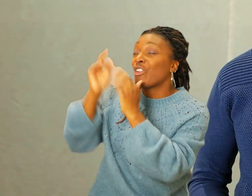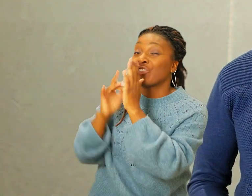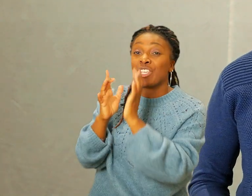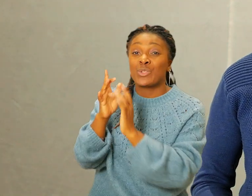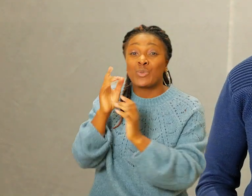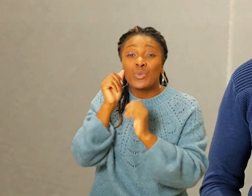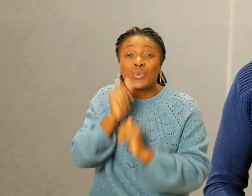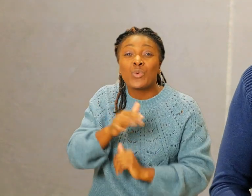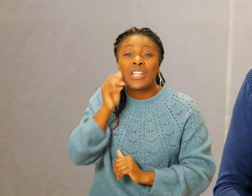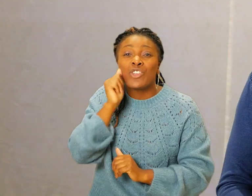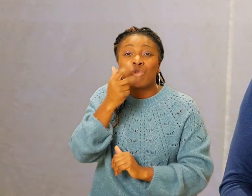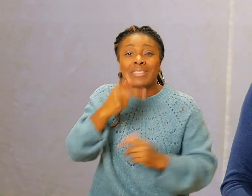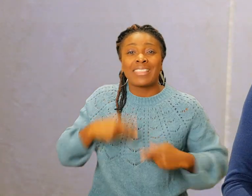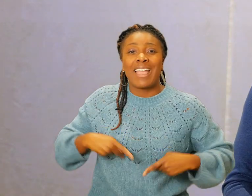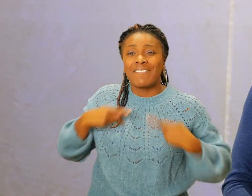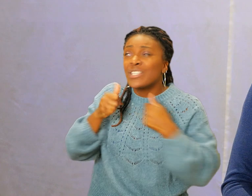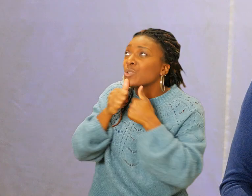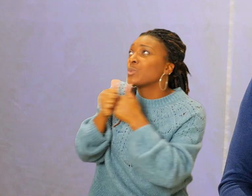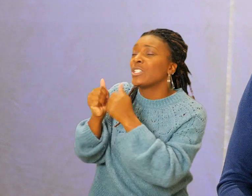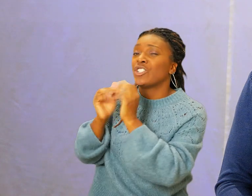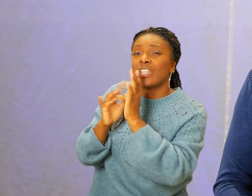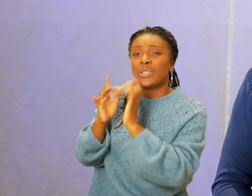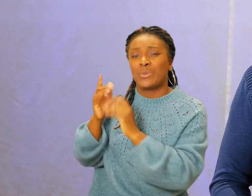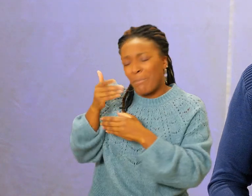ta vie sur Jésus-Christ et sa parole,